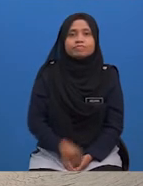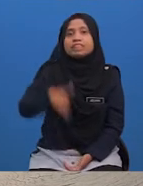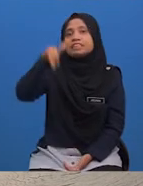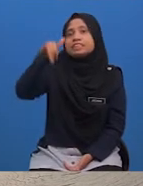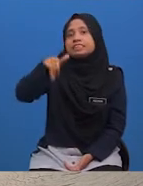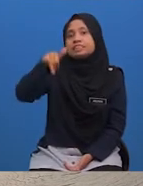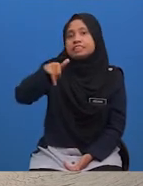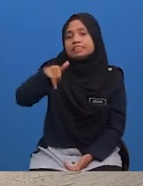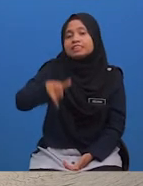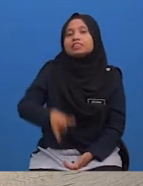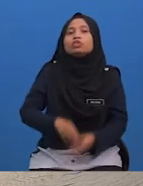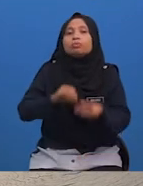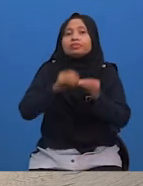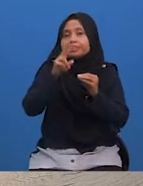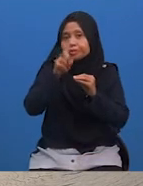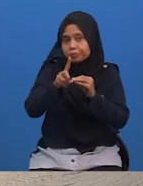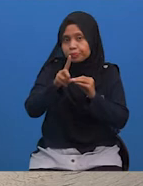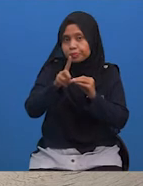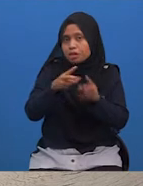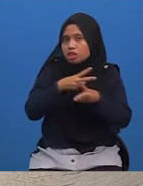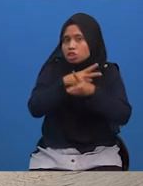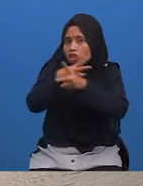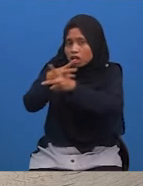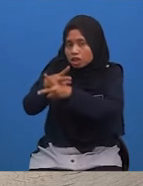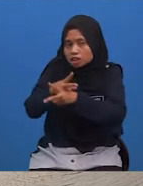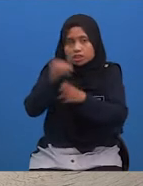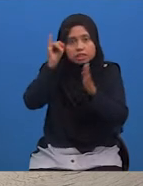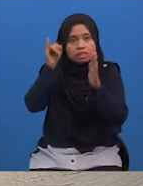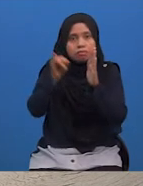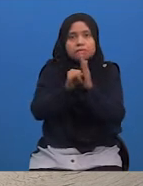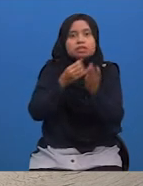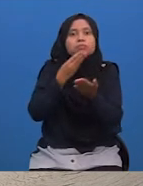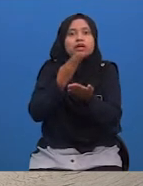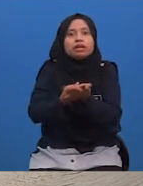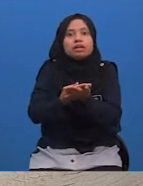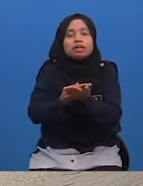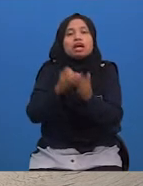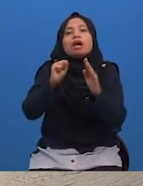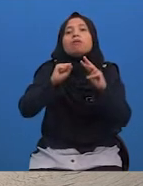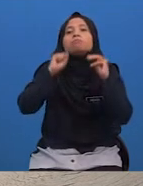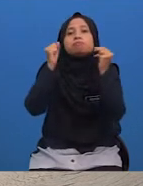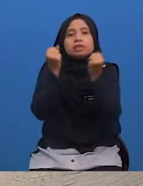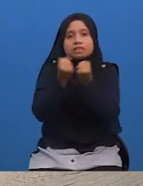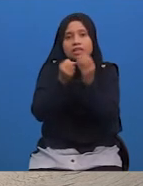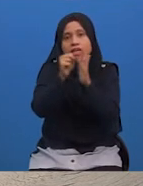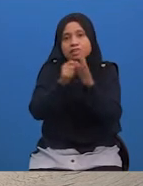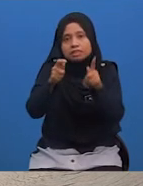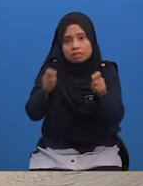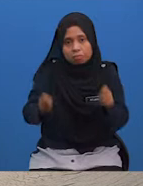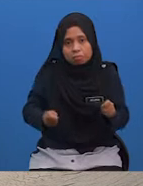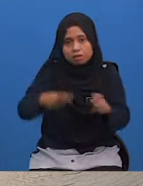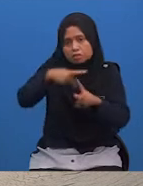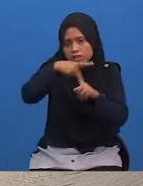Ya, yang pertama, menjaga imej baik masyarakat setempat